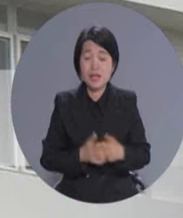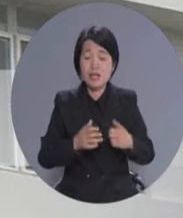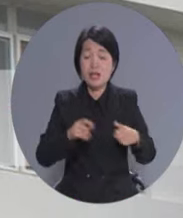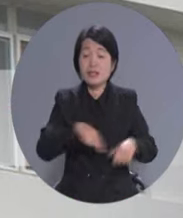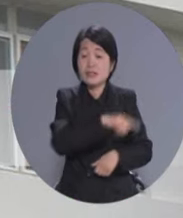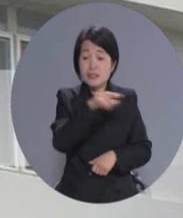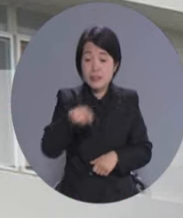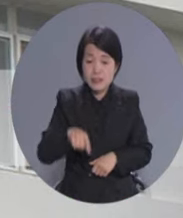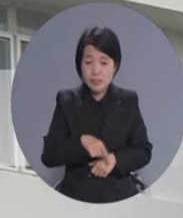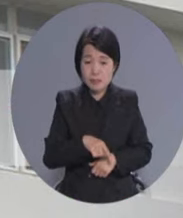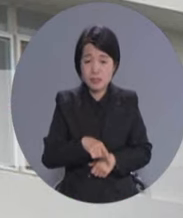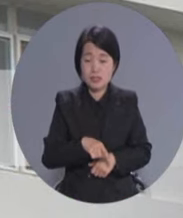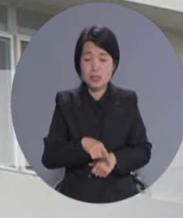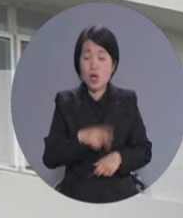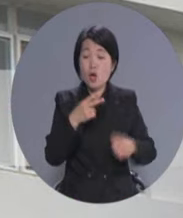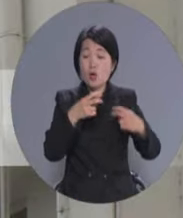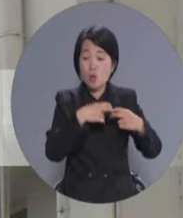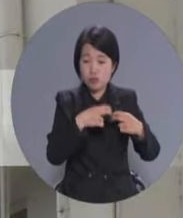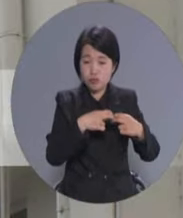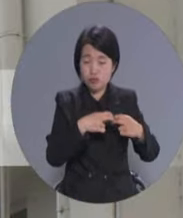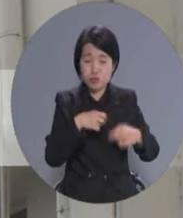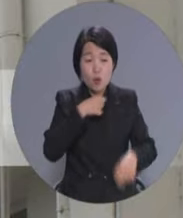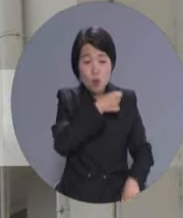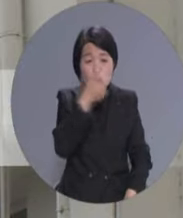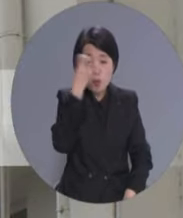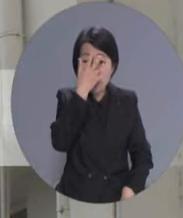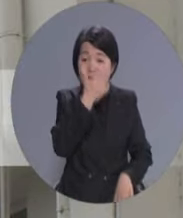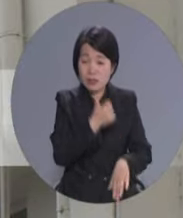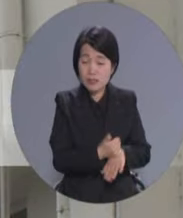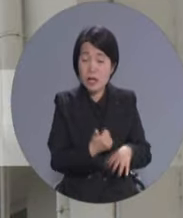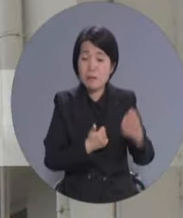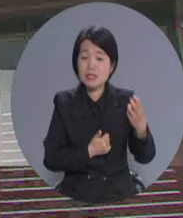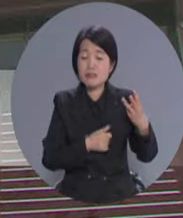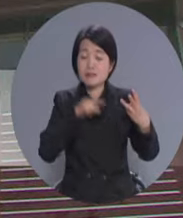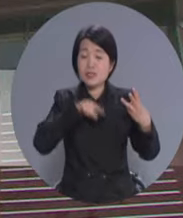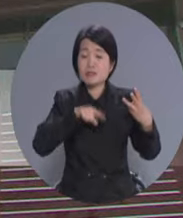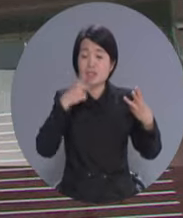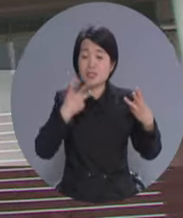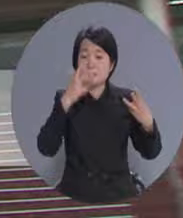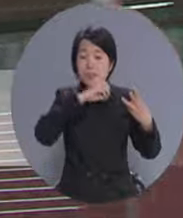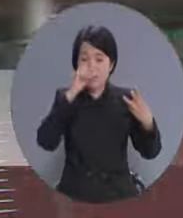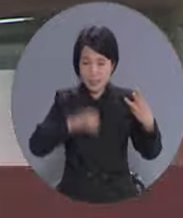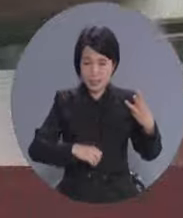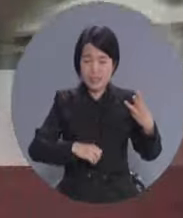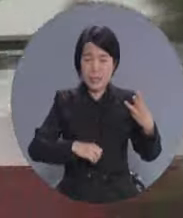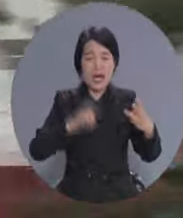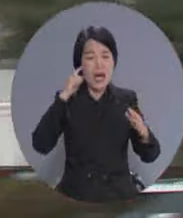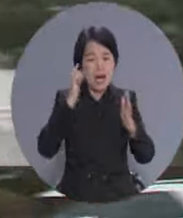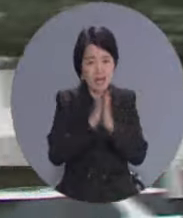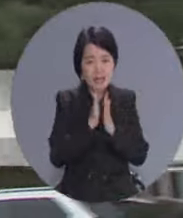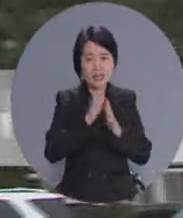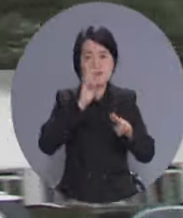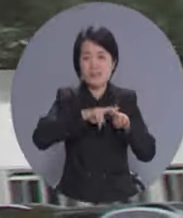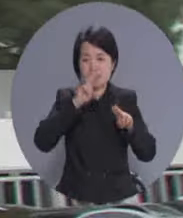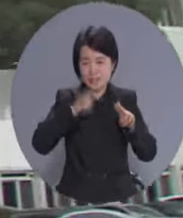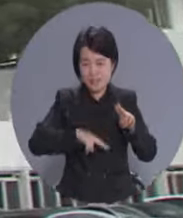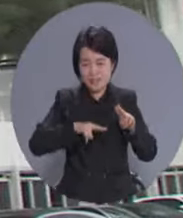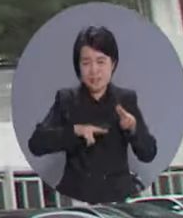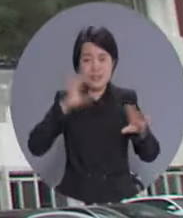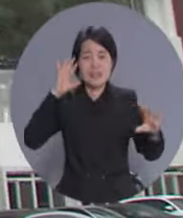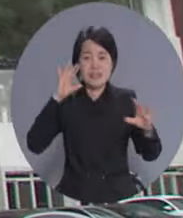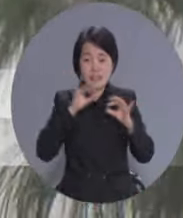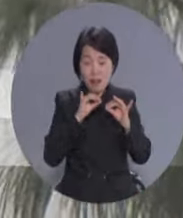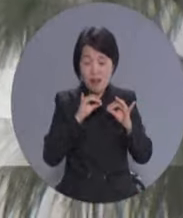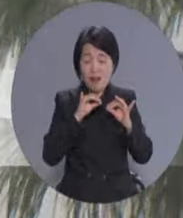따르면 소속 교수들을 상대로 설문 조사한 결과 83.7% 자발적인 사직서 제출에